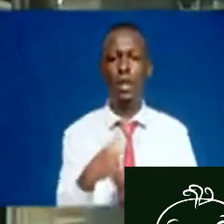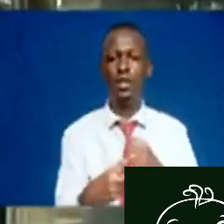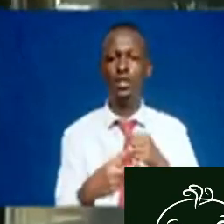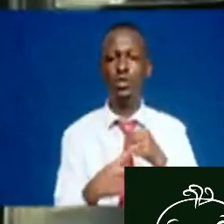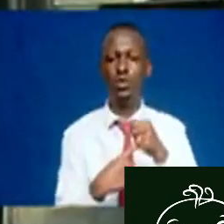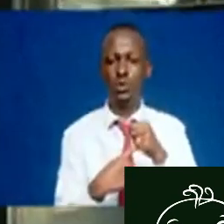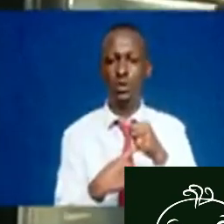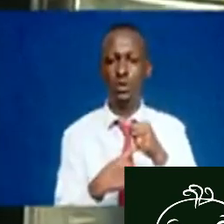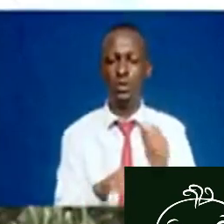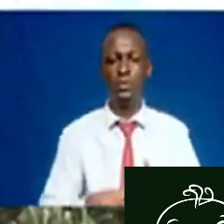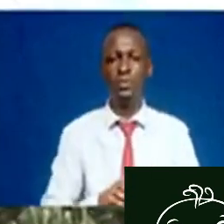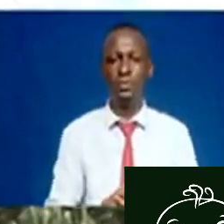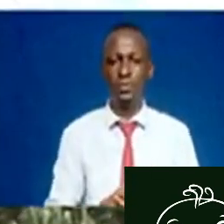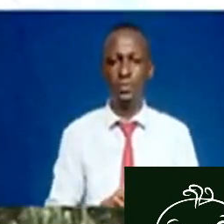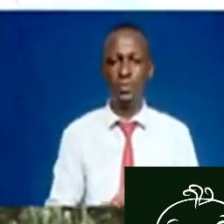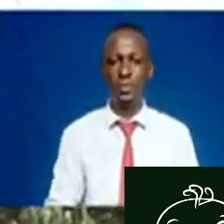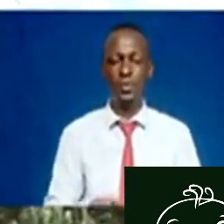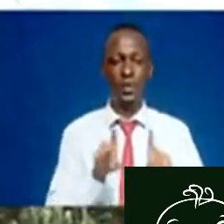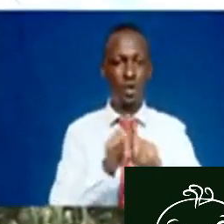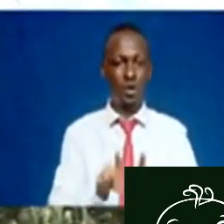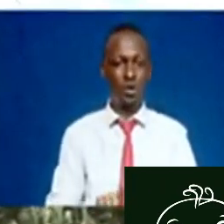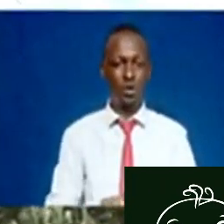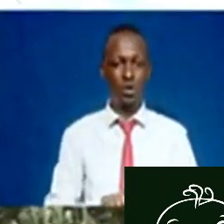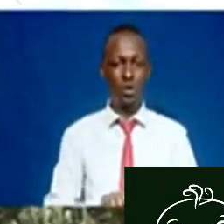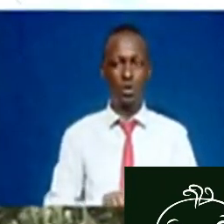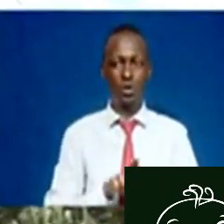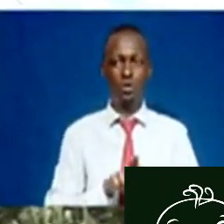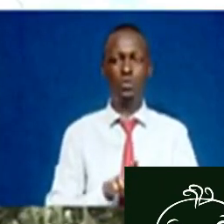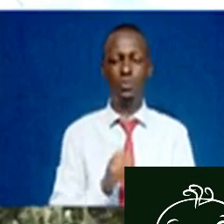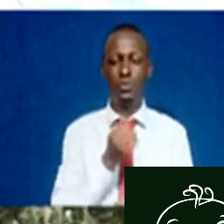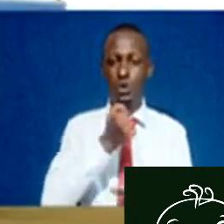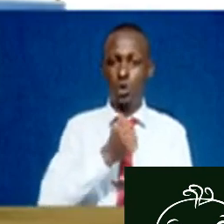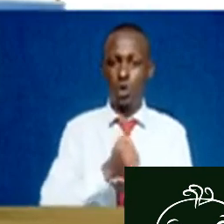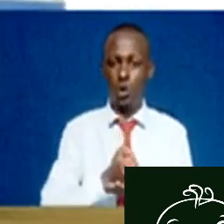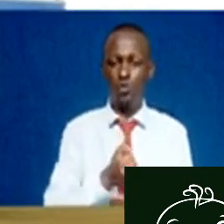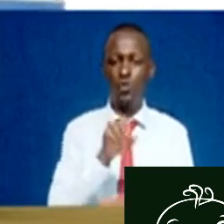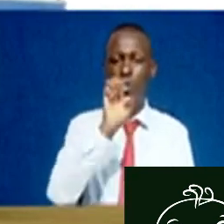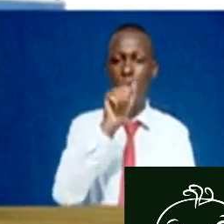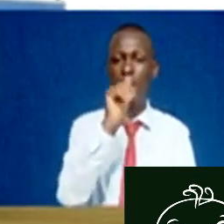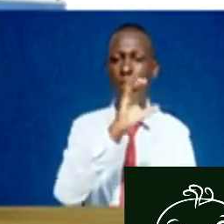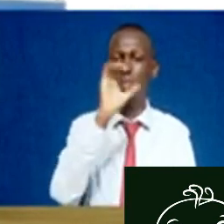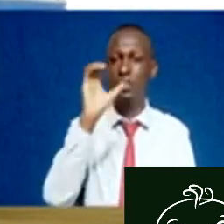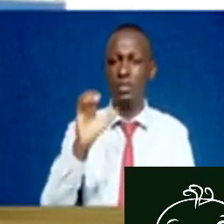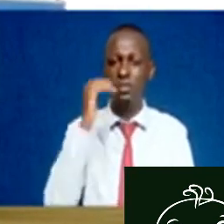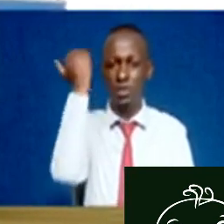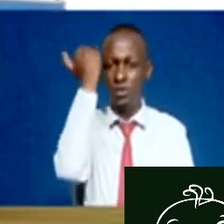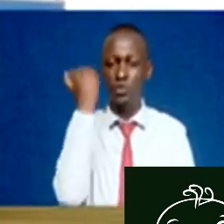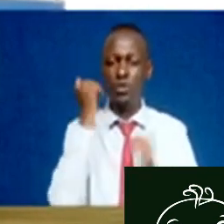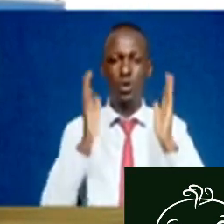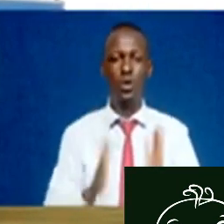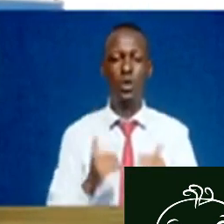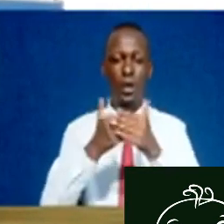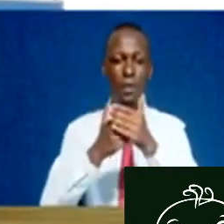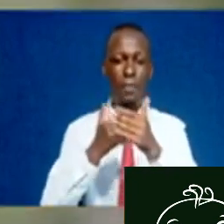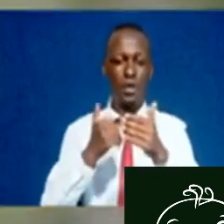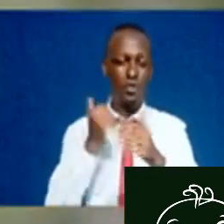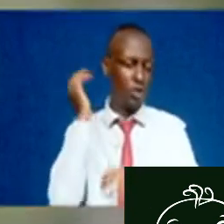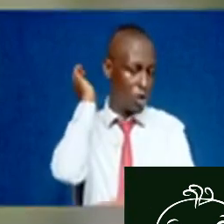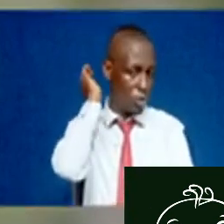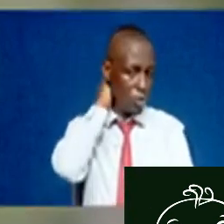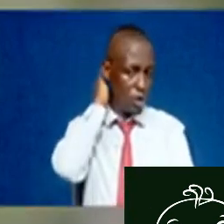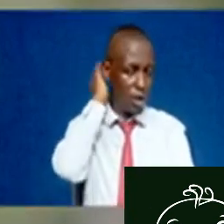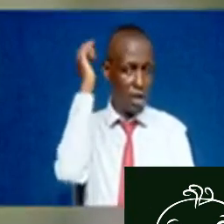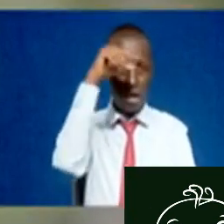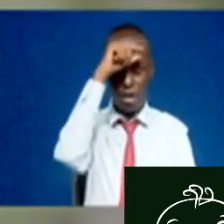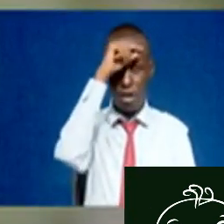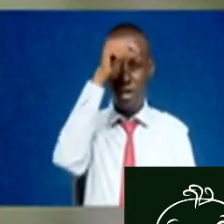Haya yakijiri mahakamani katika makao makuu ya EACC, mawakili wa aliyekuwa gavana wa Murang'a Mwangi